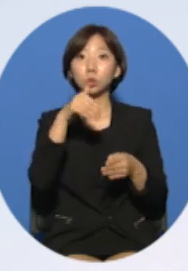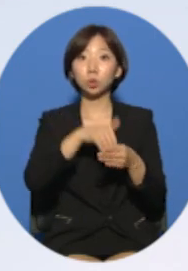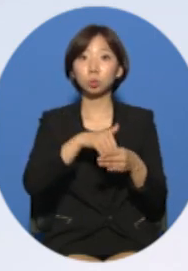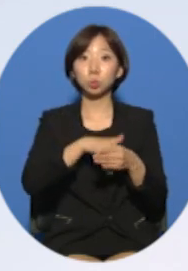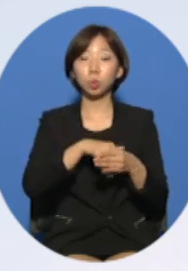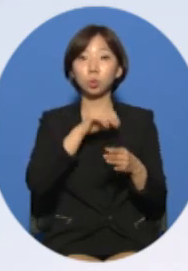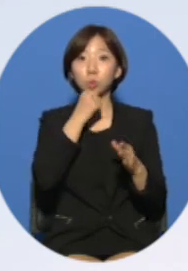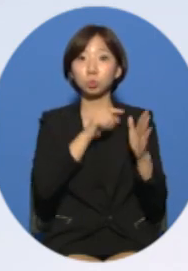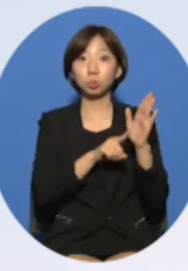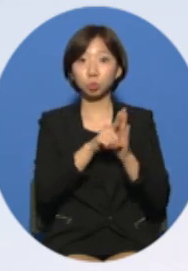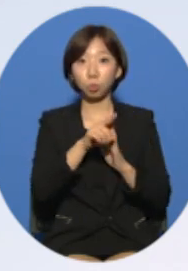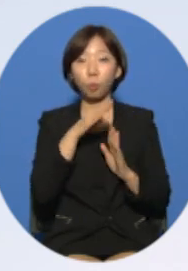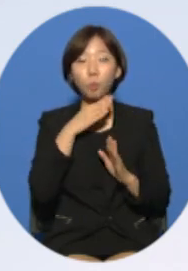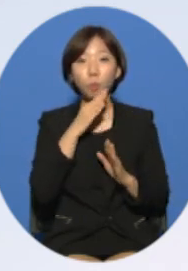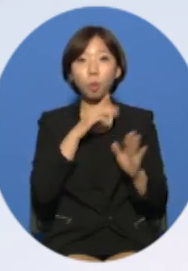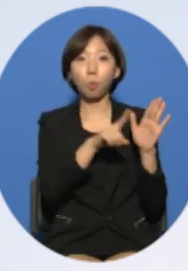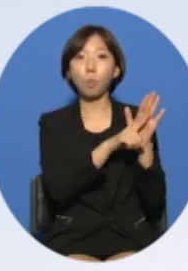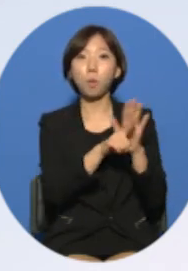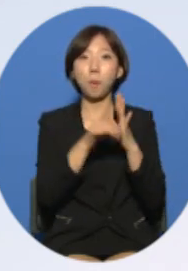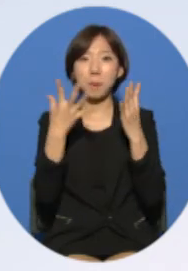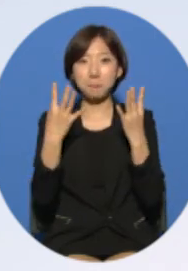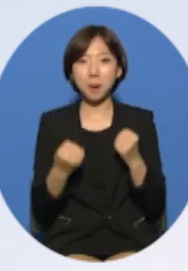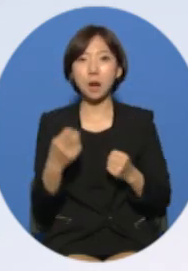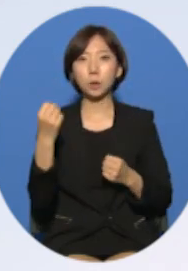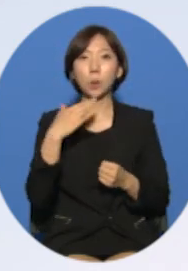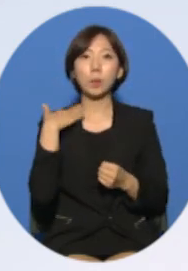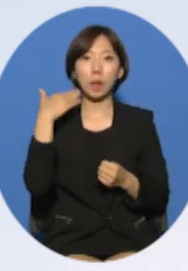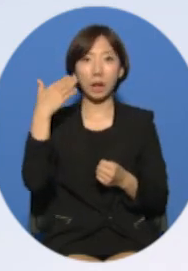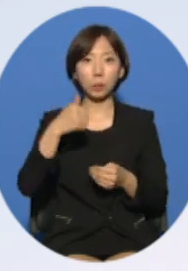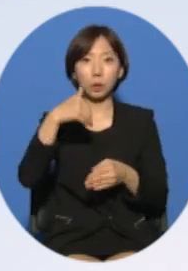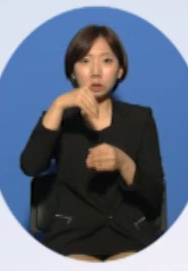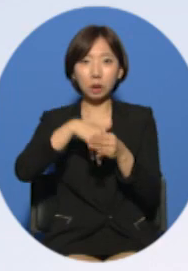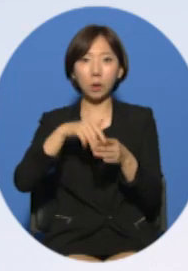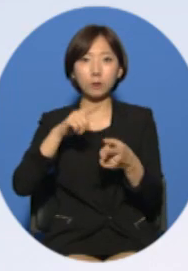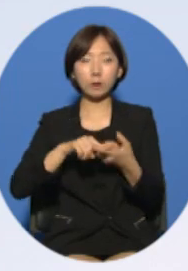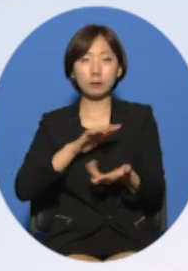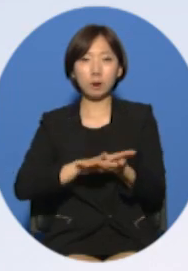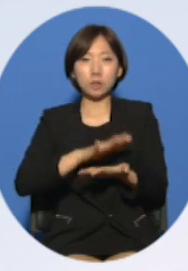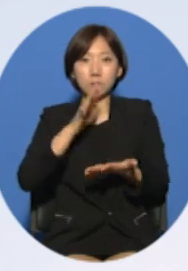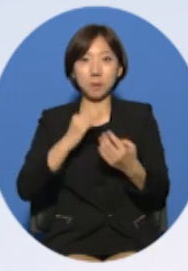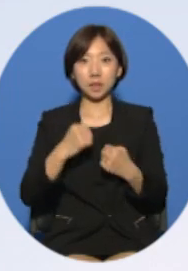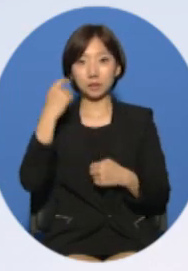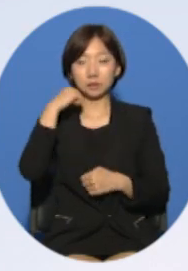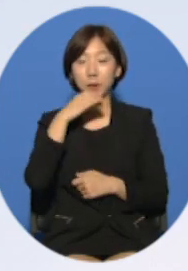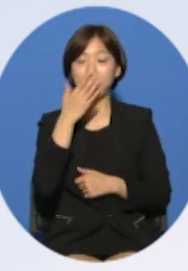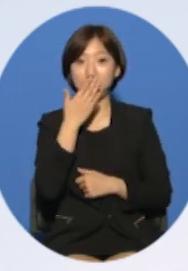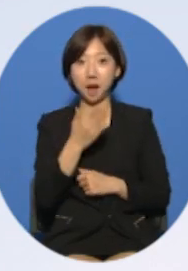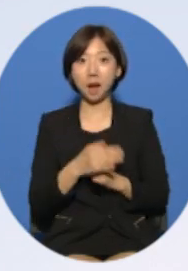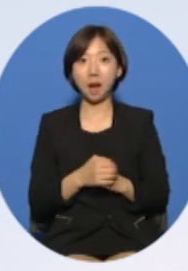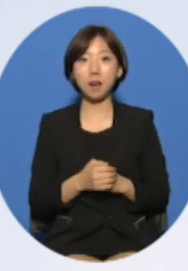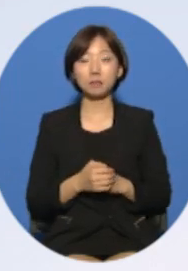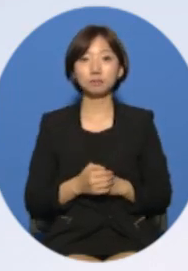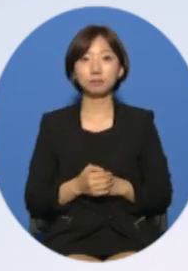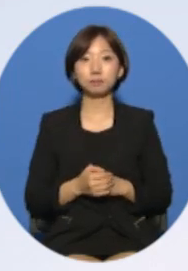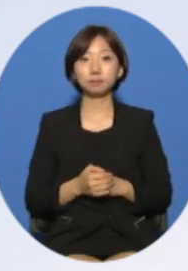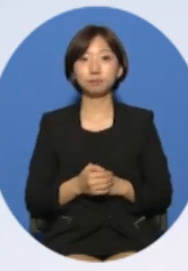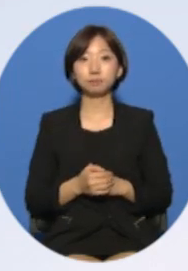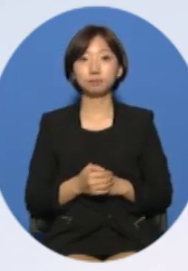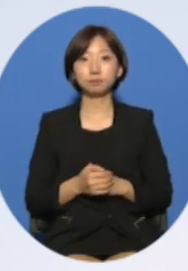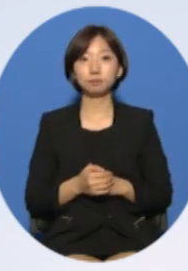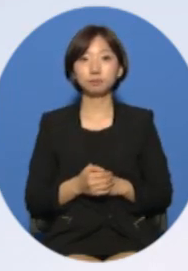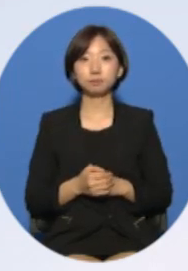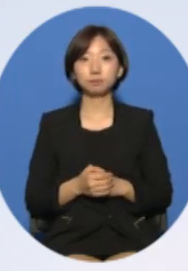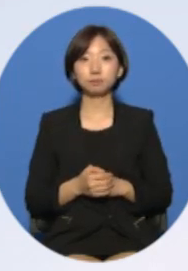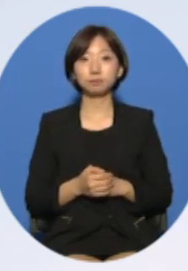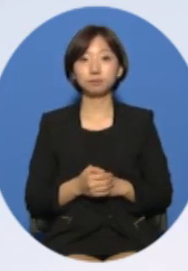네. 어떤 이번에 또 뭔가 대선에 대한 열기 네. 그런 것도 좀 느낄 수가 있었어요. 저희가 이제 사전 투표율에 대한 얘기는 잠시 후에 나눠보고 네. 네.